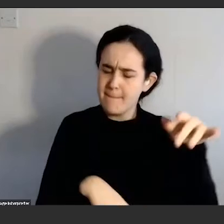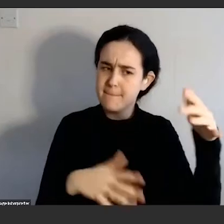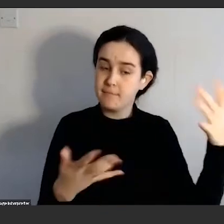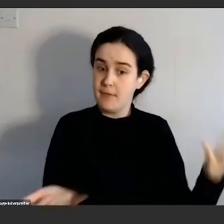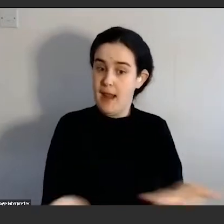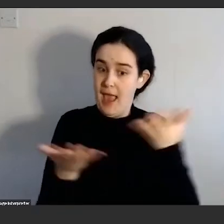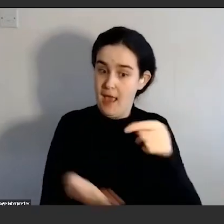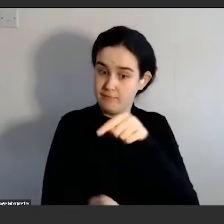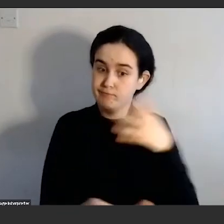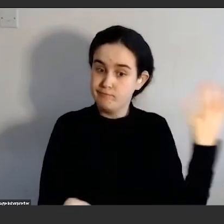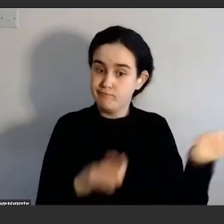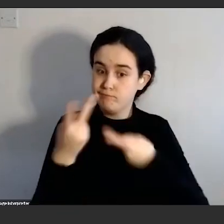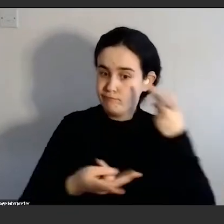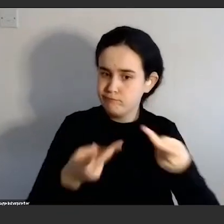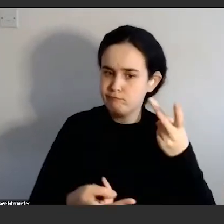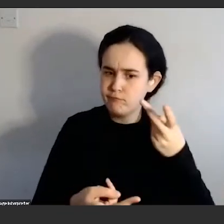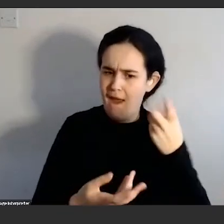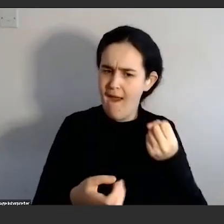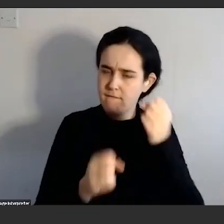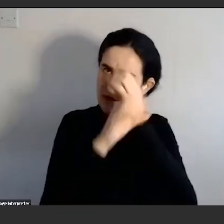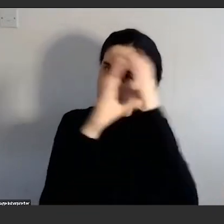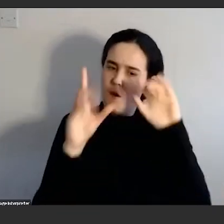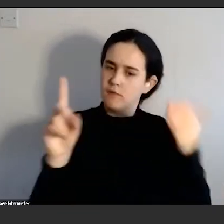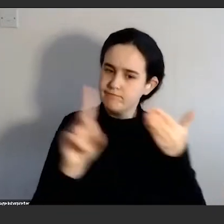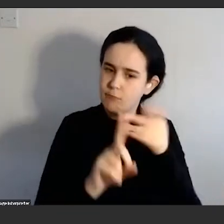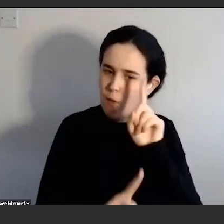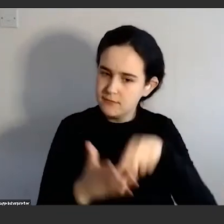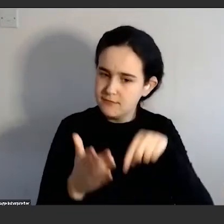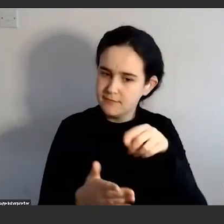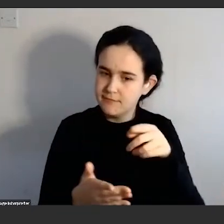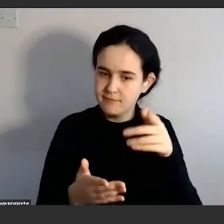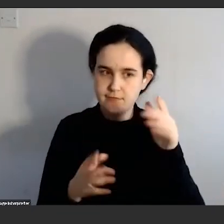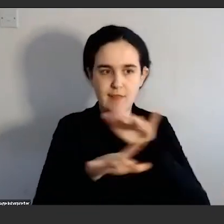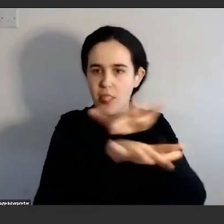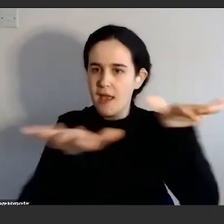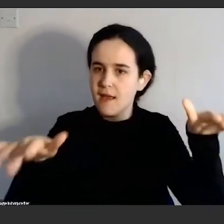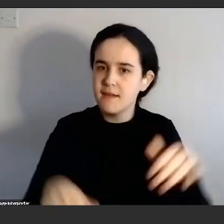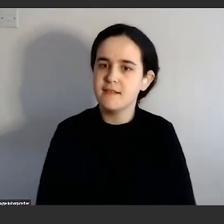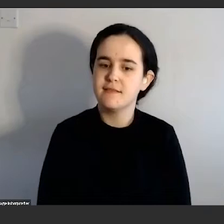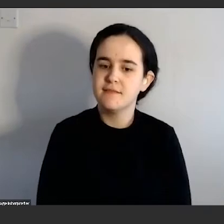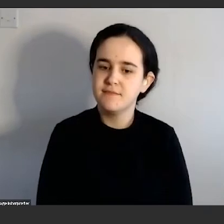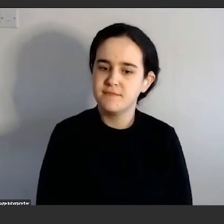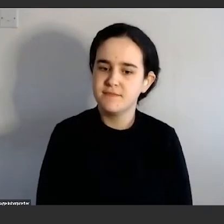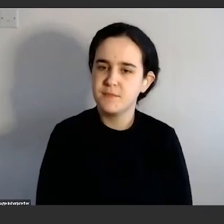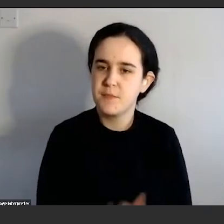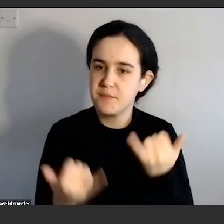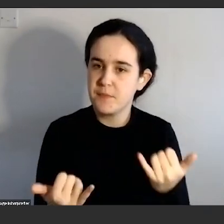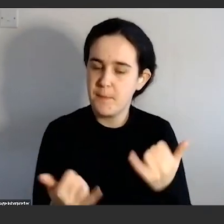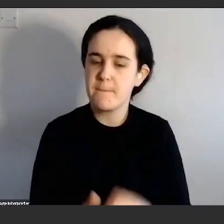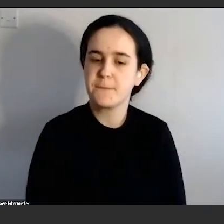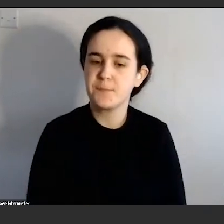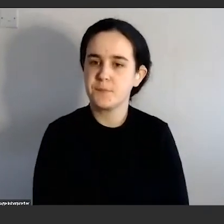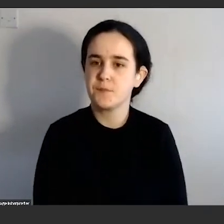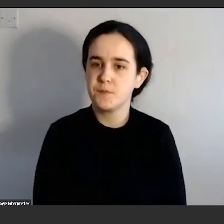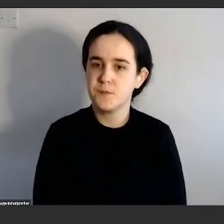של הלהקה? מה המשימה של הלהקה? המשימה של הלהקה זה בעצם עם כל הקושי,